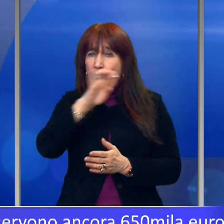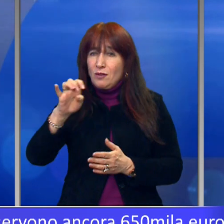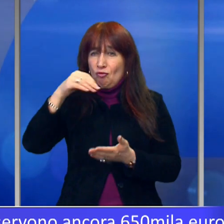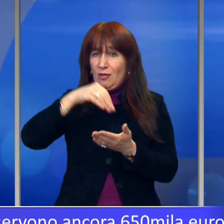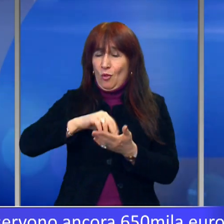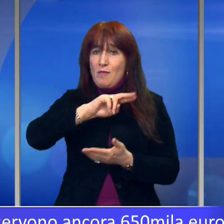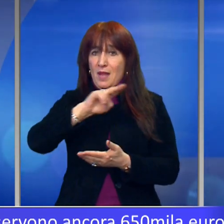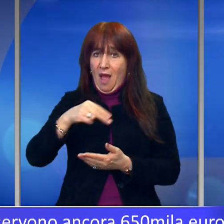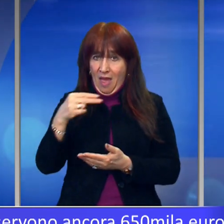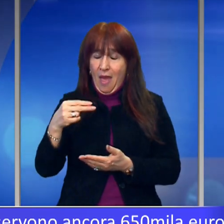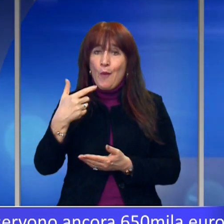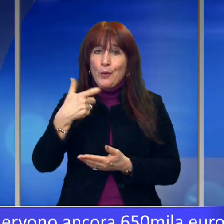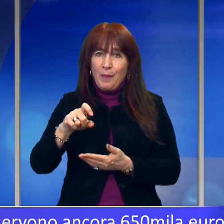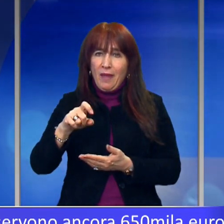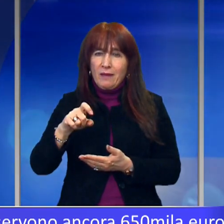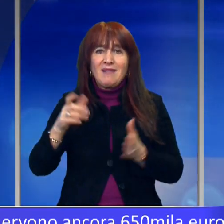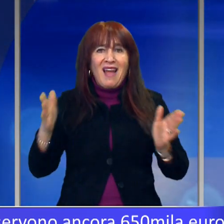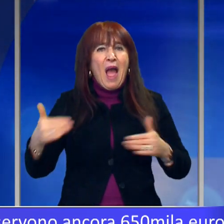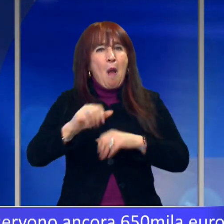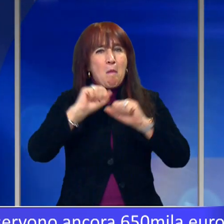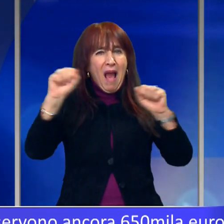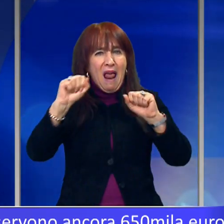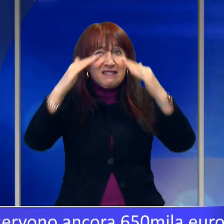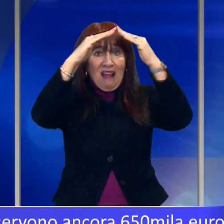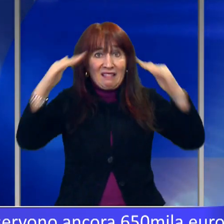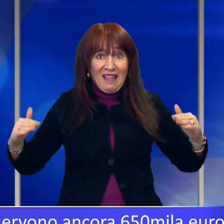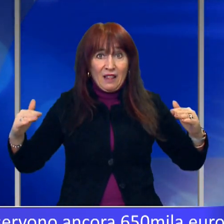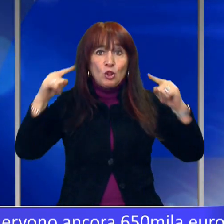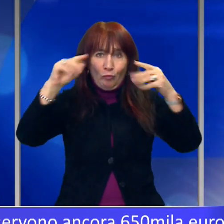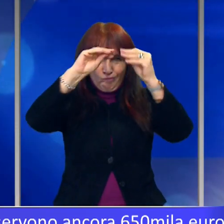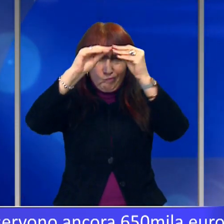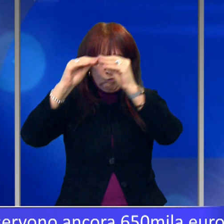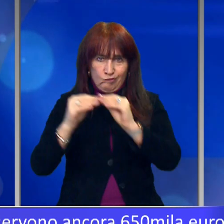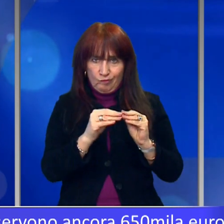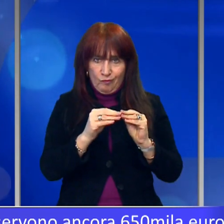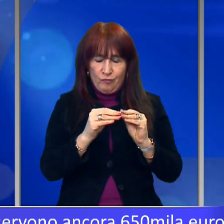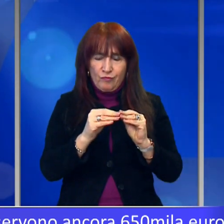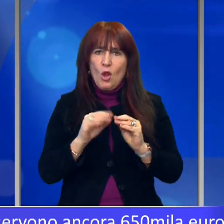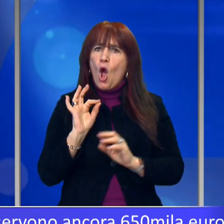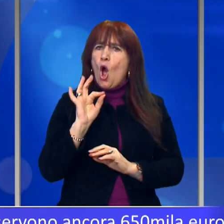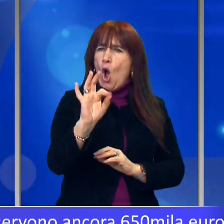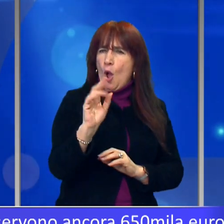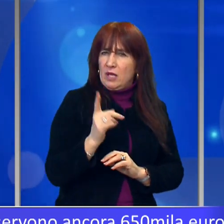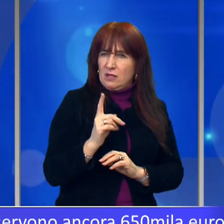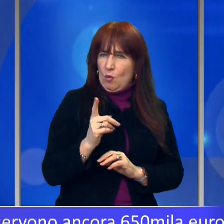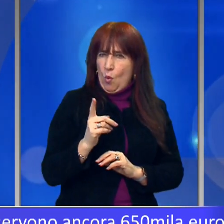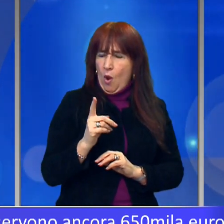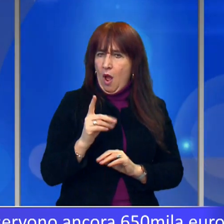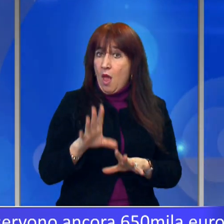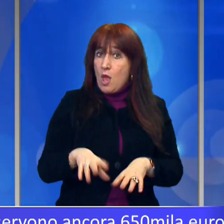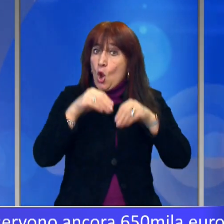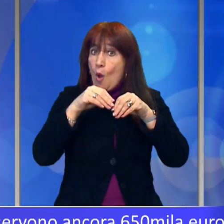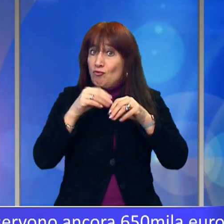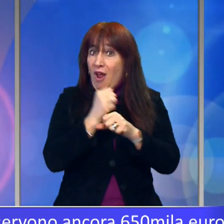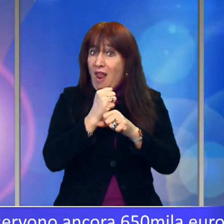mila euro per sistemare il tetto della palestra L'obiettivo è far iniziare i lavori